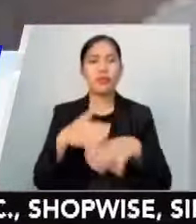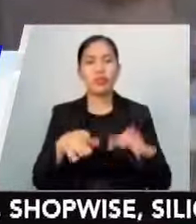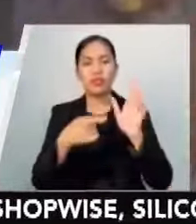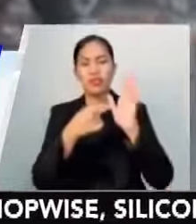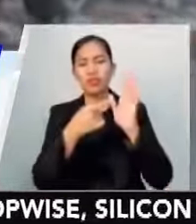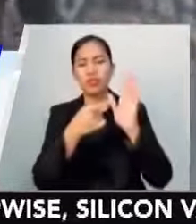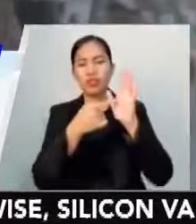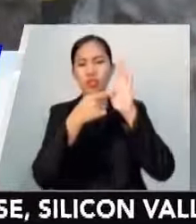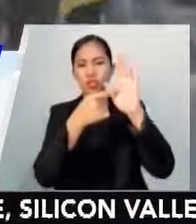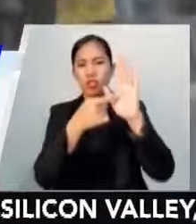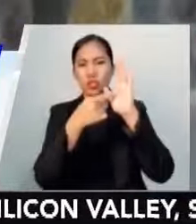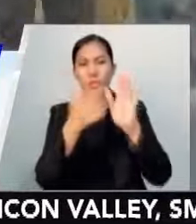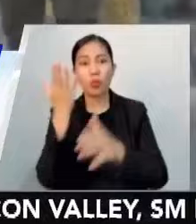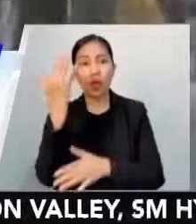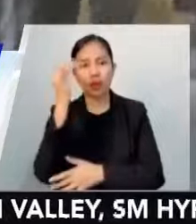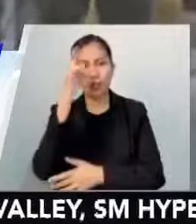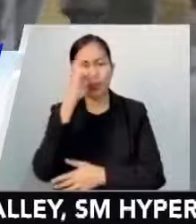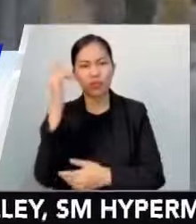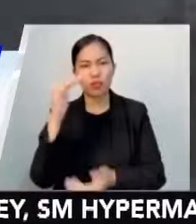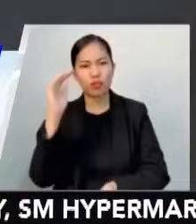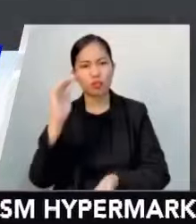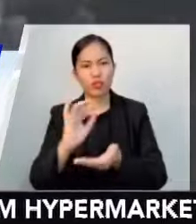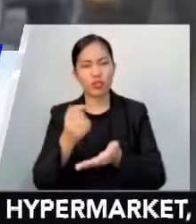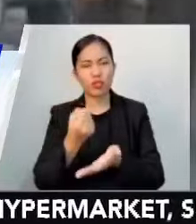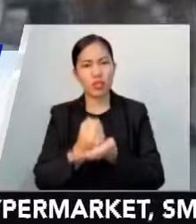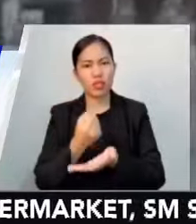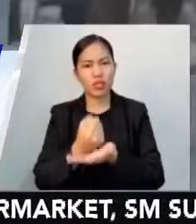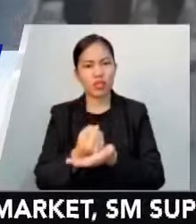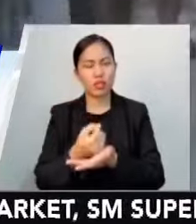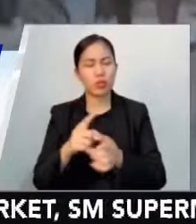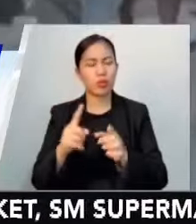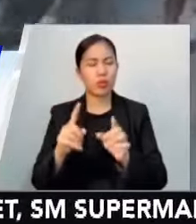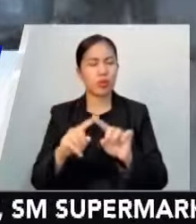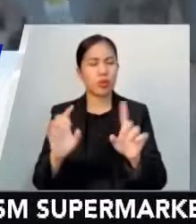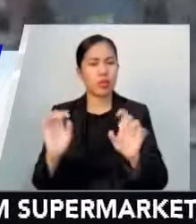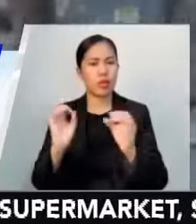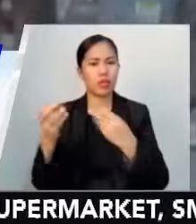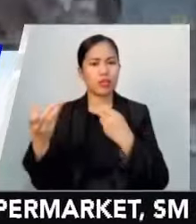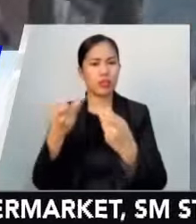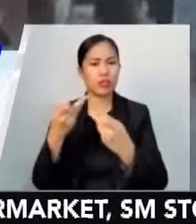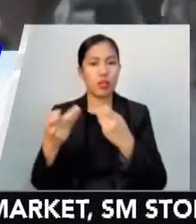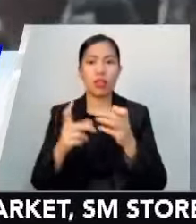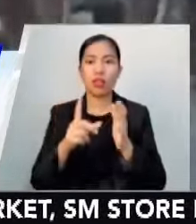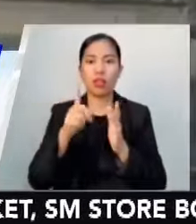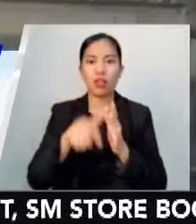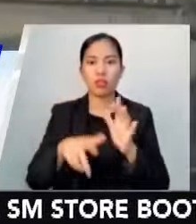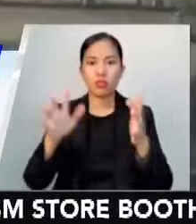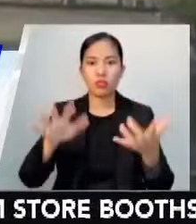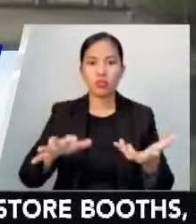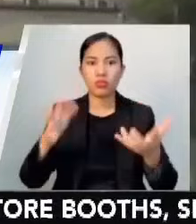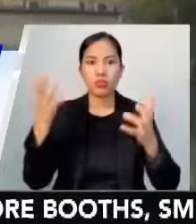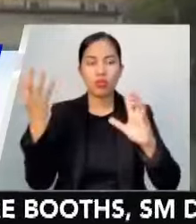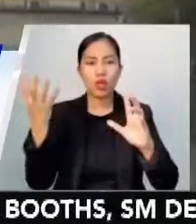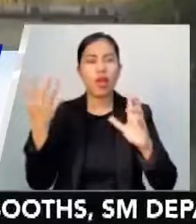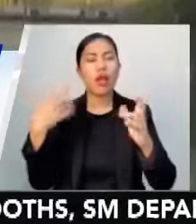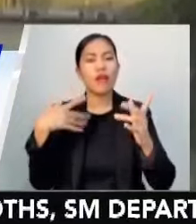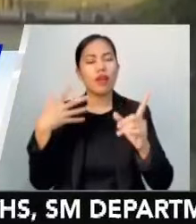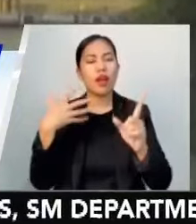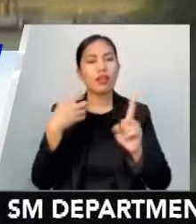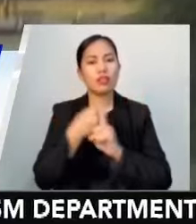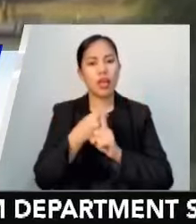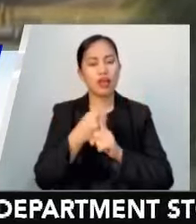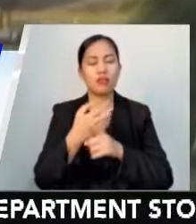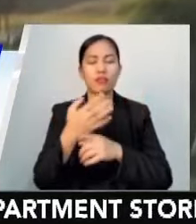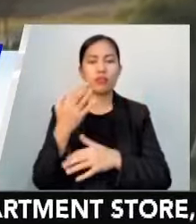walang paliwanag. Ilang oras lang, nagsimula na ang gulo sa Port Moresby. Inatake at sinunog ang ilang sasakyan at